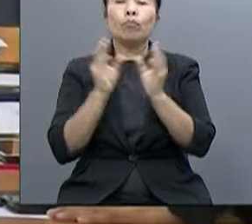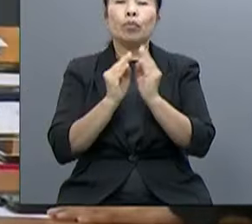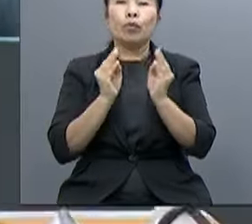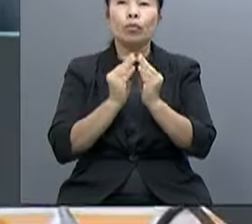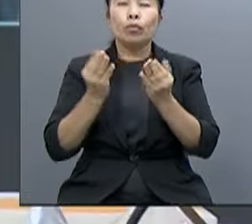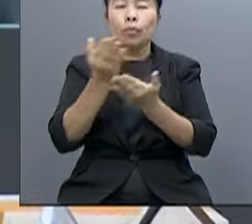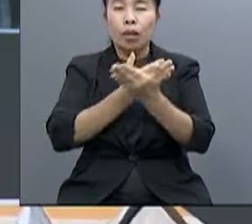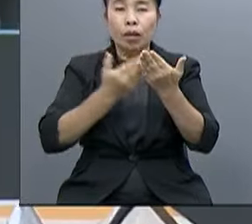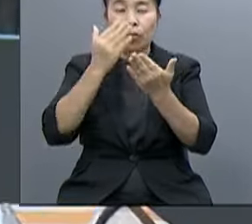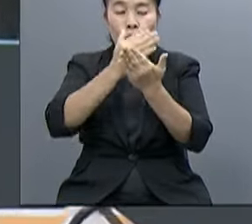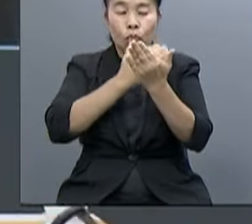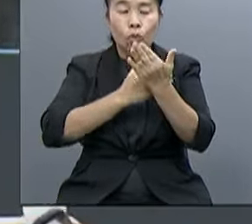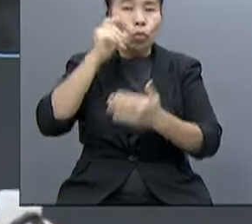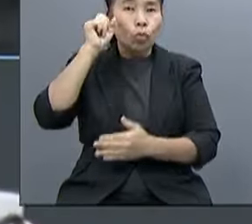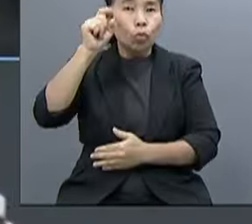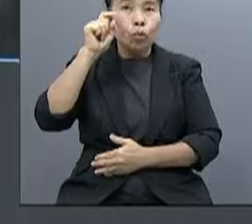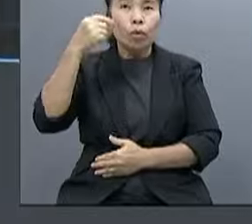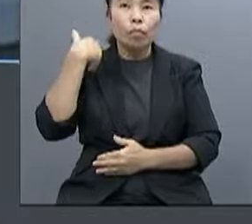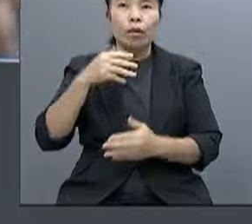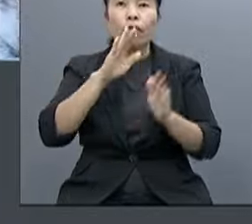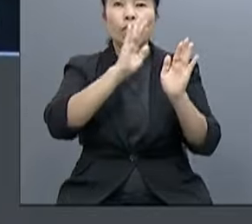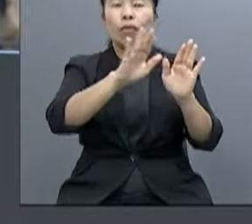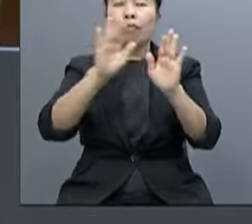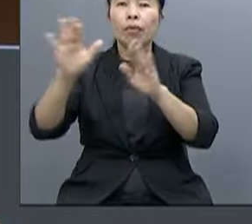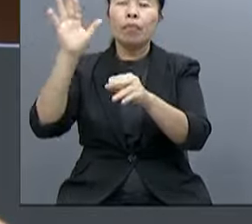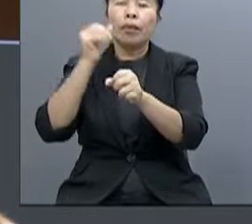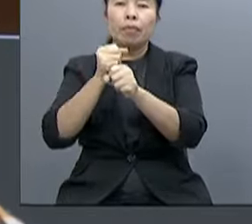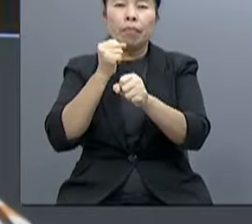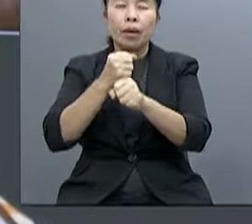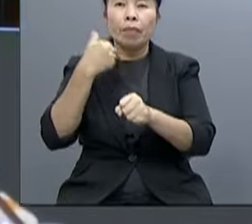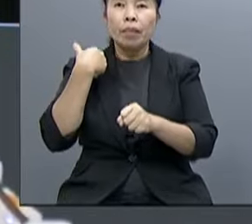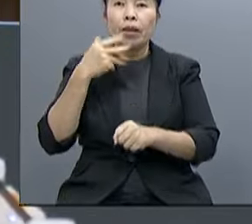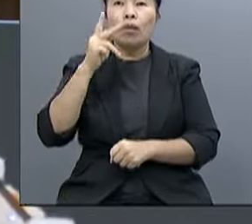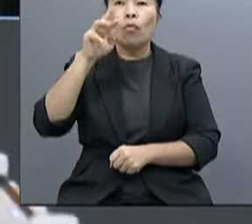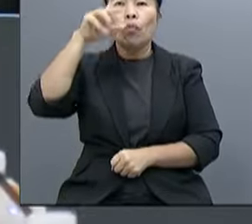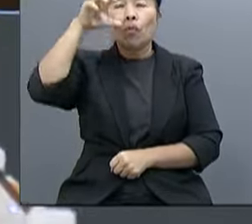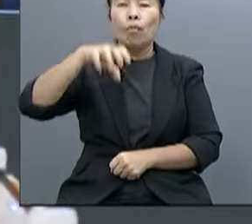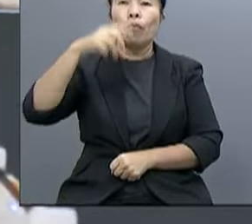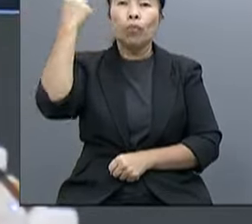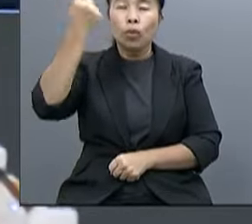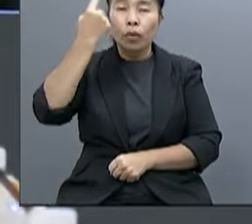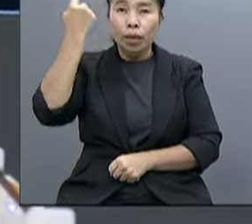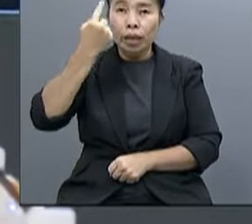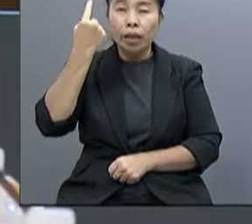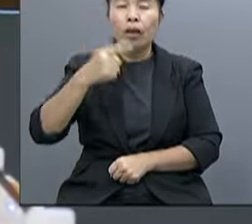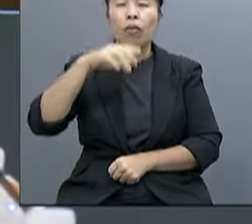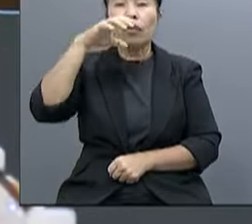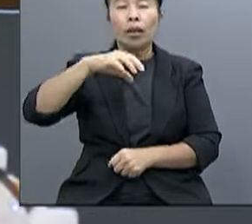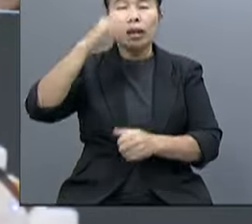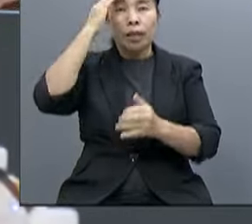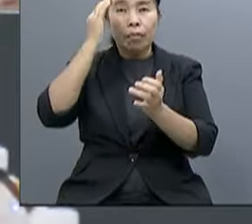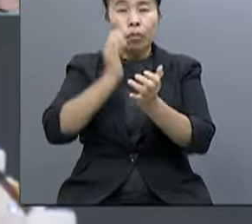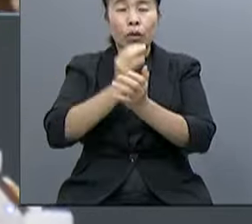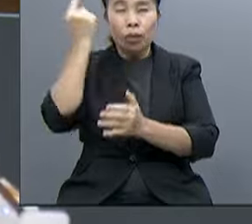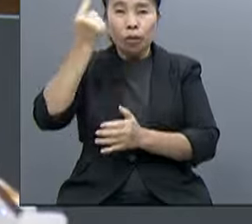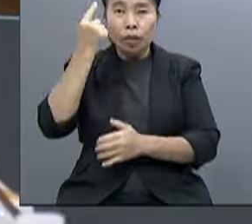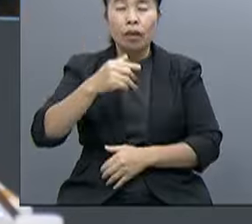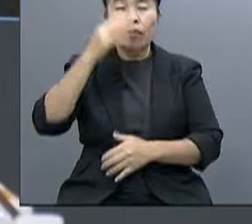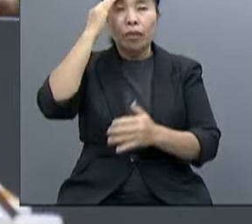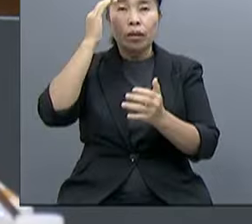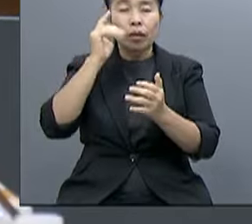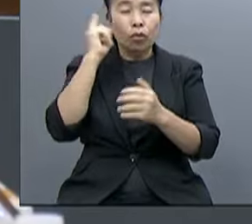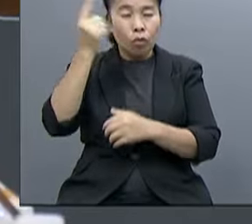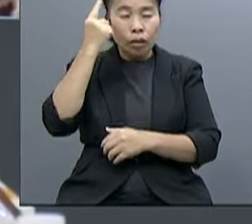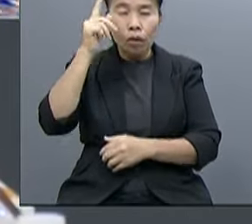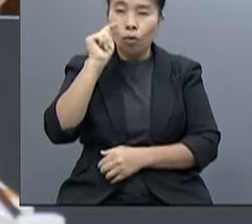นด้านการท่องเที่ยวให้กับหน่วยงานต่างๆที่เกี่ยวข้องไม่ว่าจะเป็นกรมการท่องเที่ยวกองบัญชาการตำรวจท่องเที่ยวการท่องเที่ยวแห่งประเทศไทยห